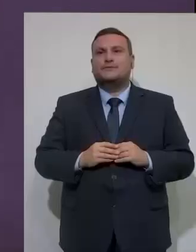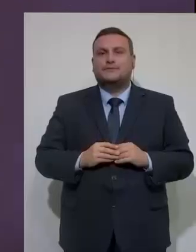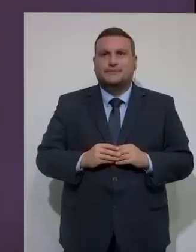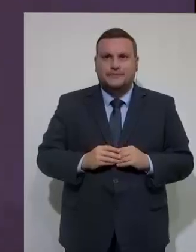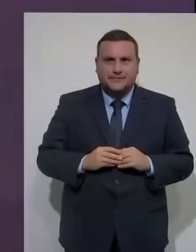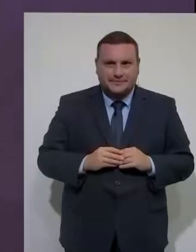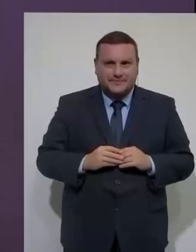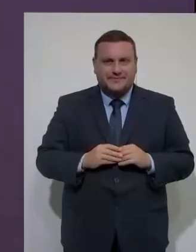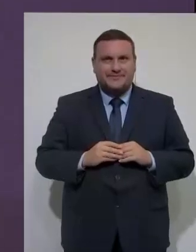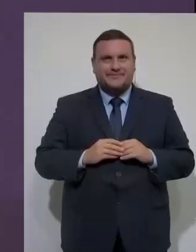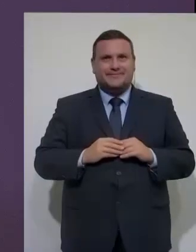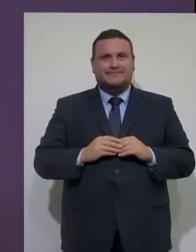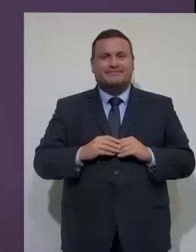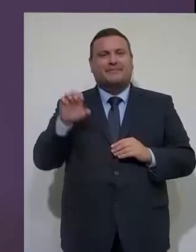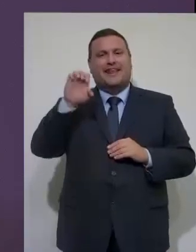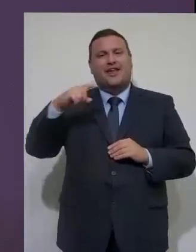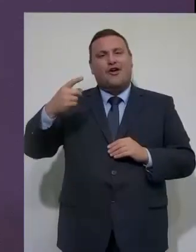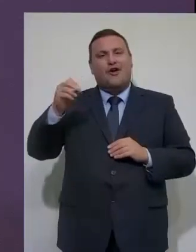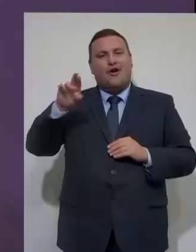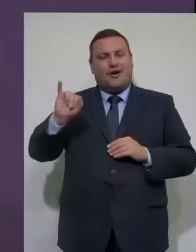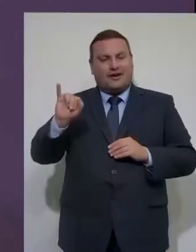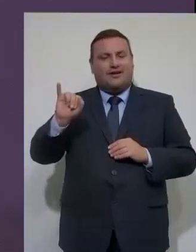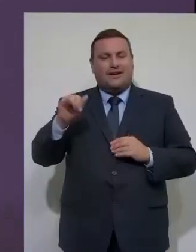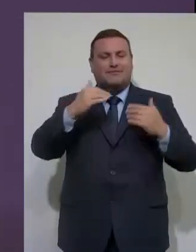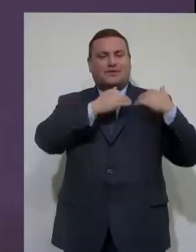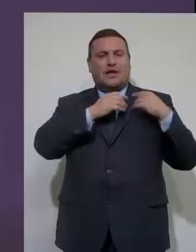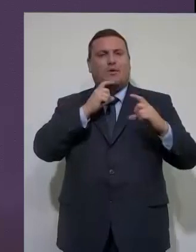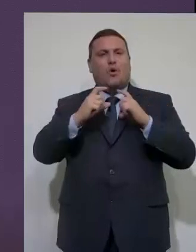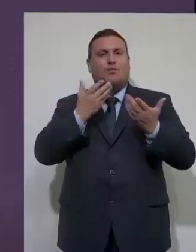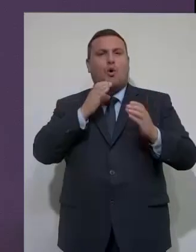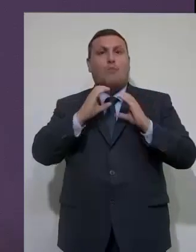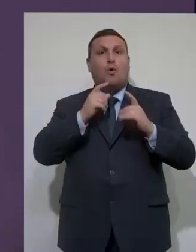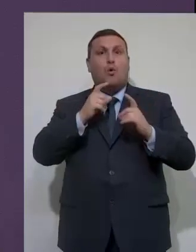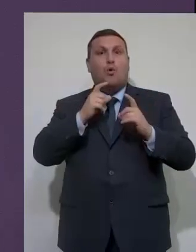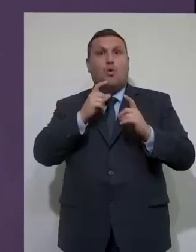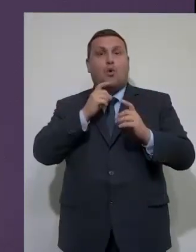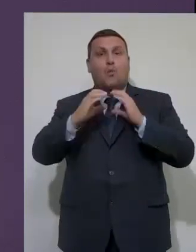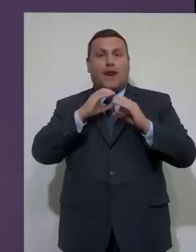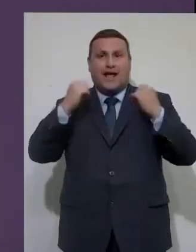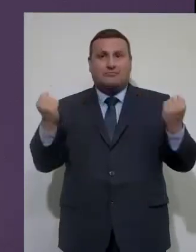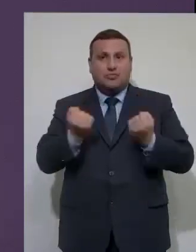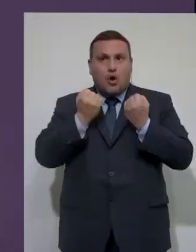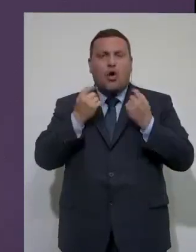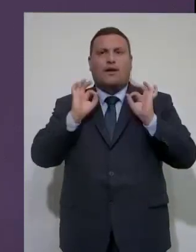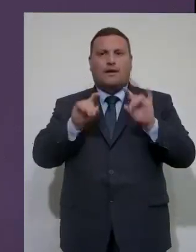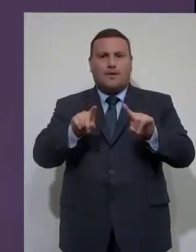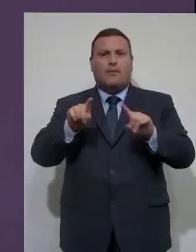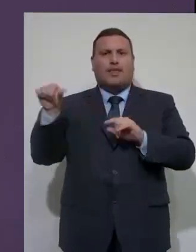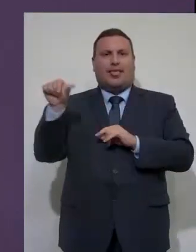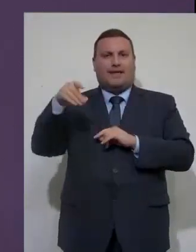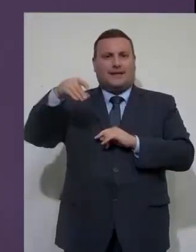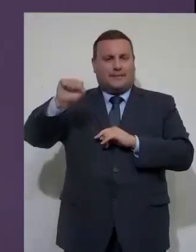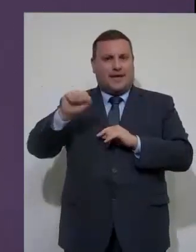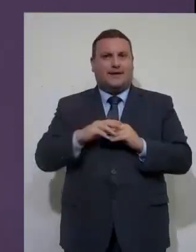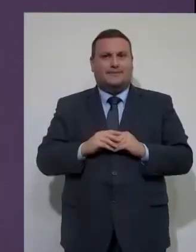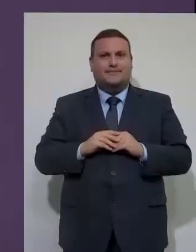Enrico Gori, responsabile comunicazione di Human Company S.p.A. Eccoci, recupero io il